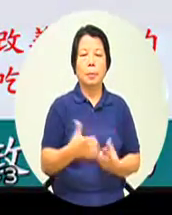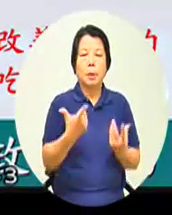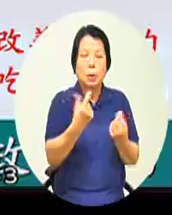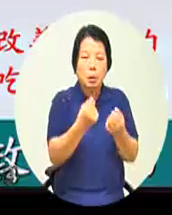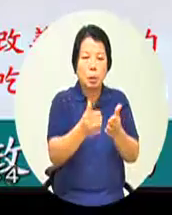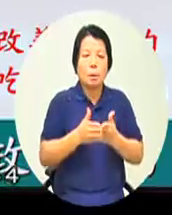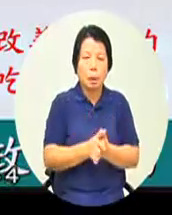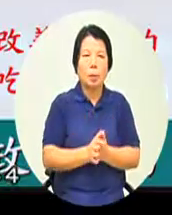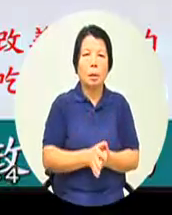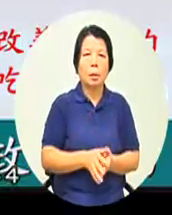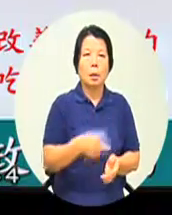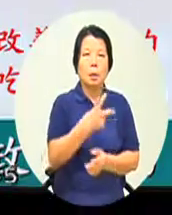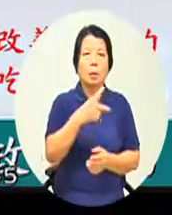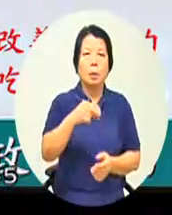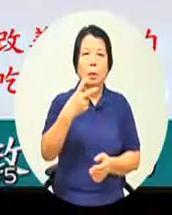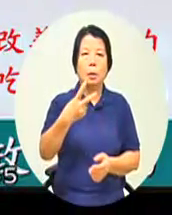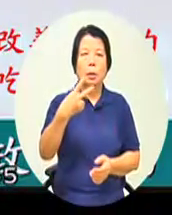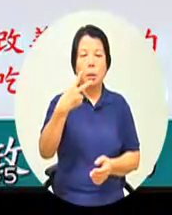是2.25元，